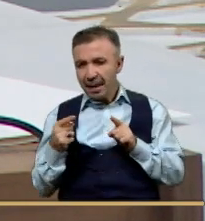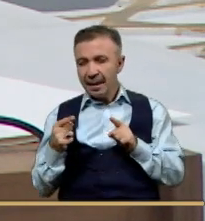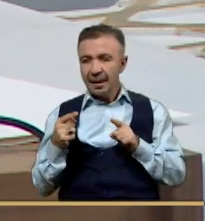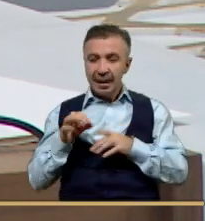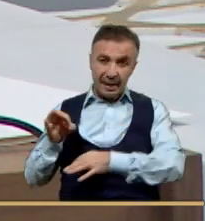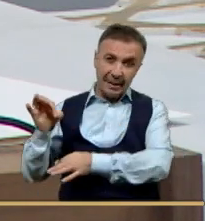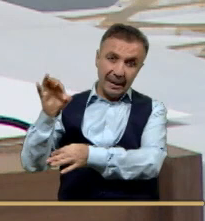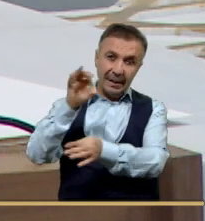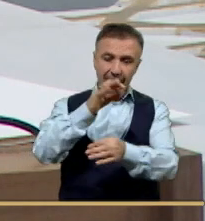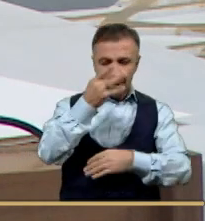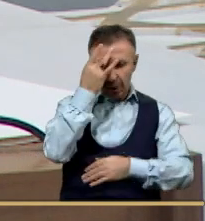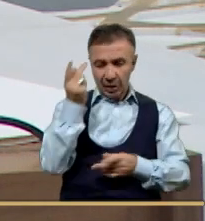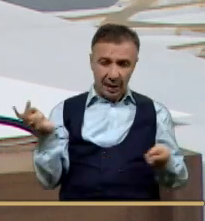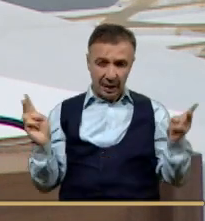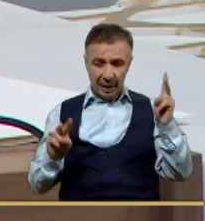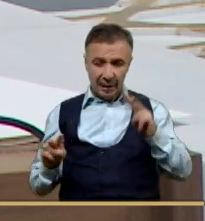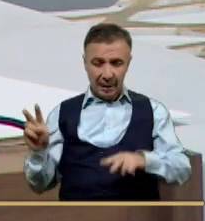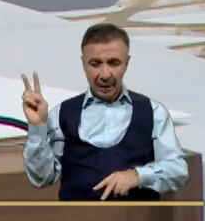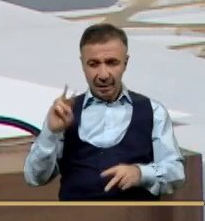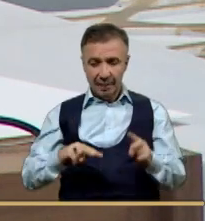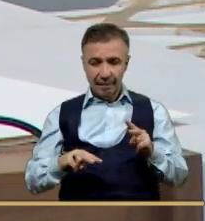insanlarımızı şehit eden, yaralayan,